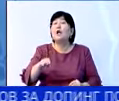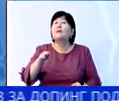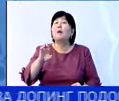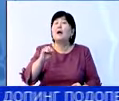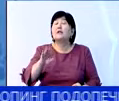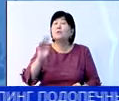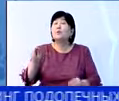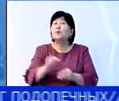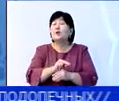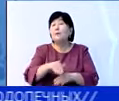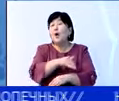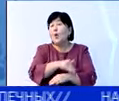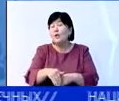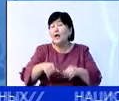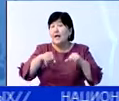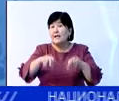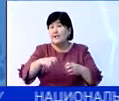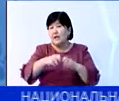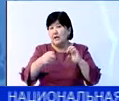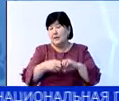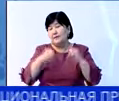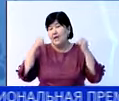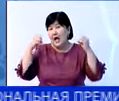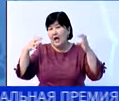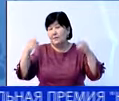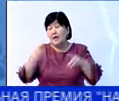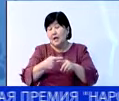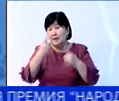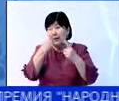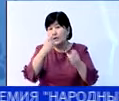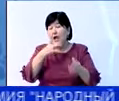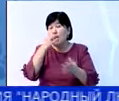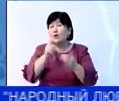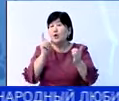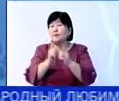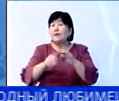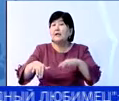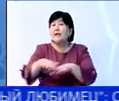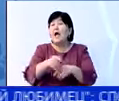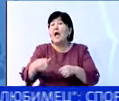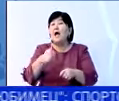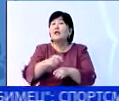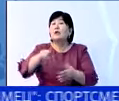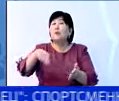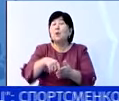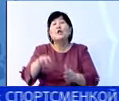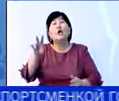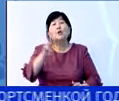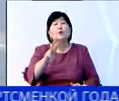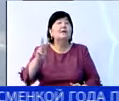будут отремонтированы улицы. Решена проблема с освещением. Об этом сообщил на отчетной встрече с населением аким города Нурлыбек